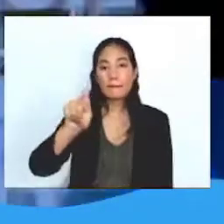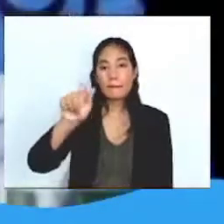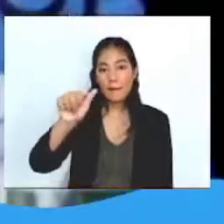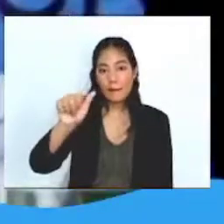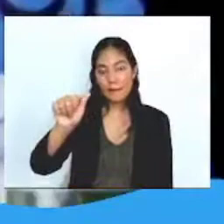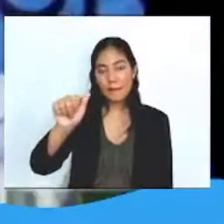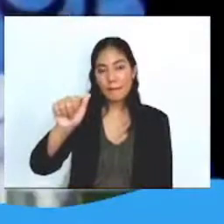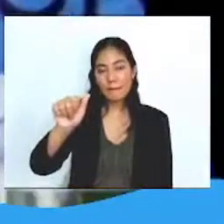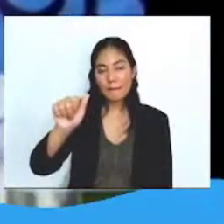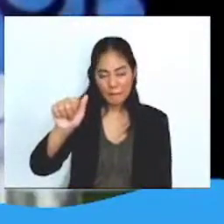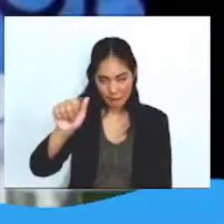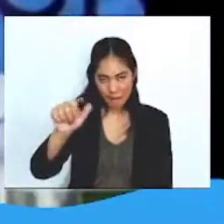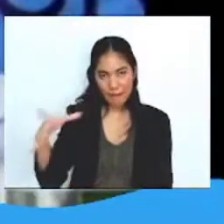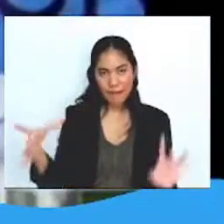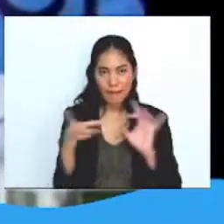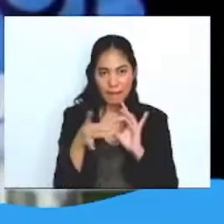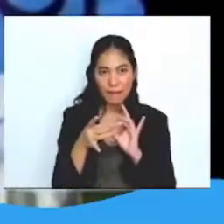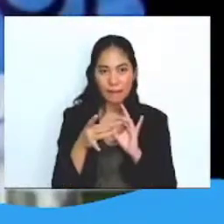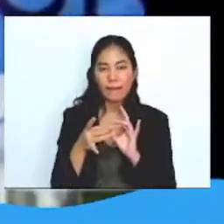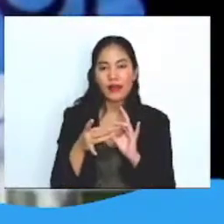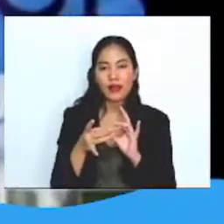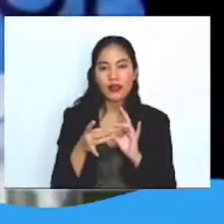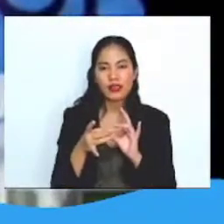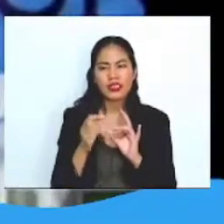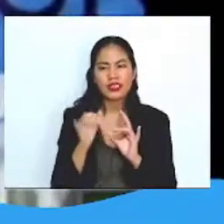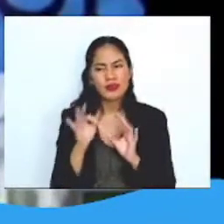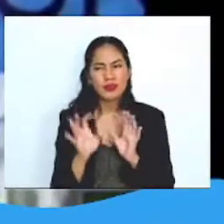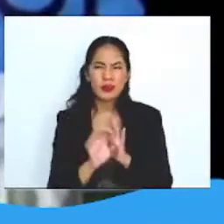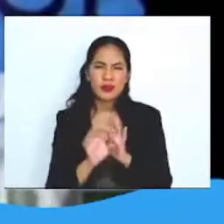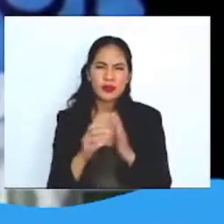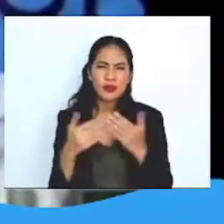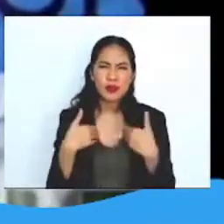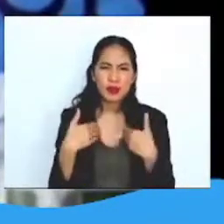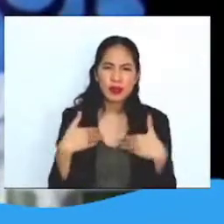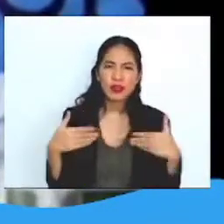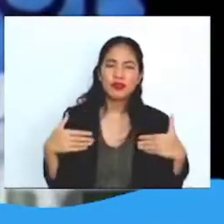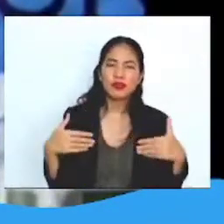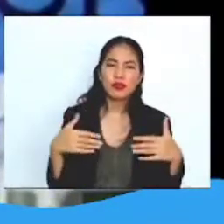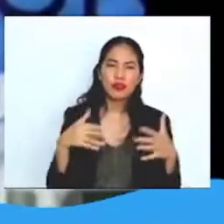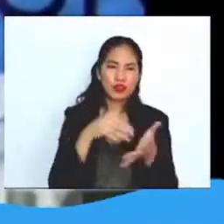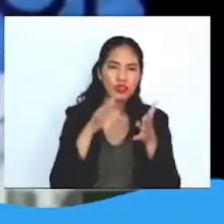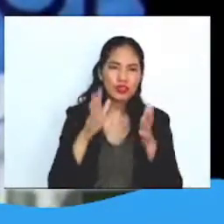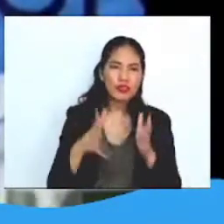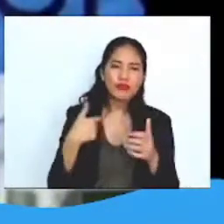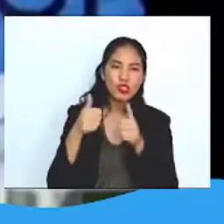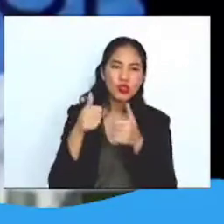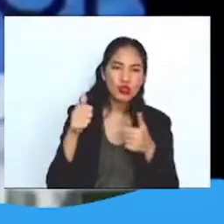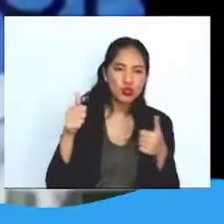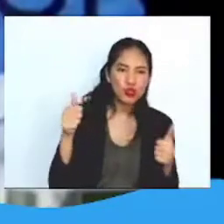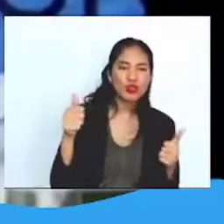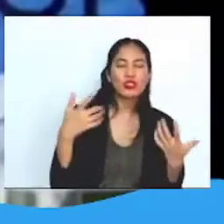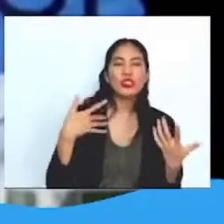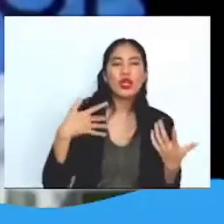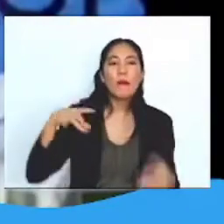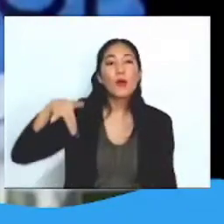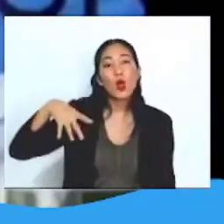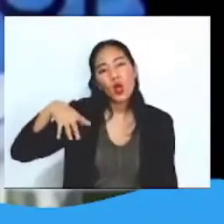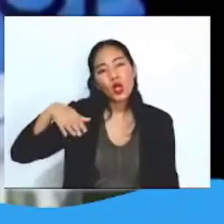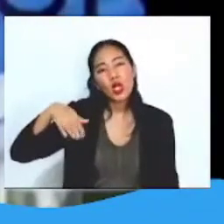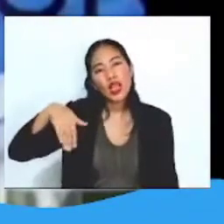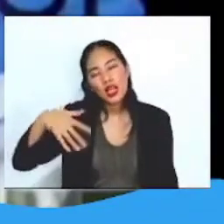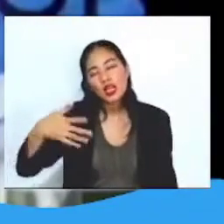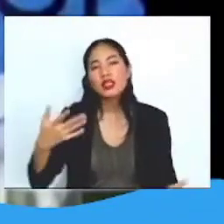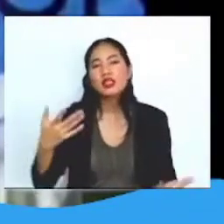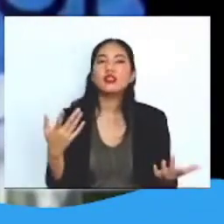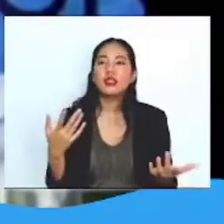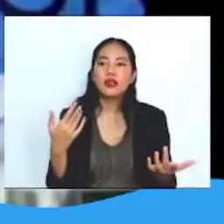mayroon pong mga batang medyo nahuhuli, sila po ay nagtutulong-tulong. Kung may problema sa pang-load, nagtutulong-tulong po